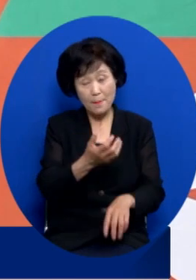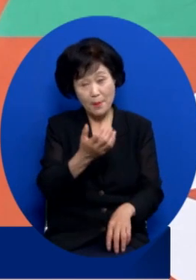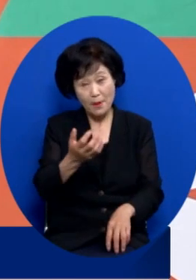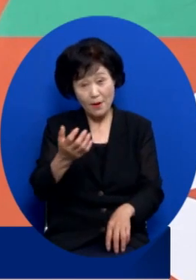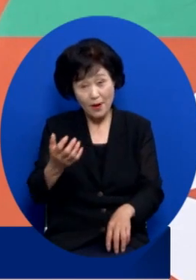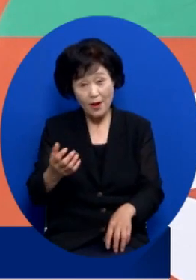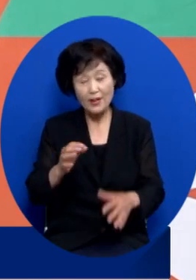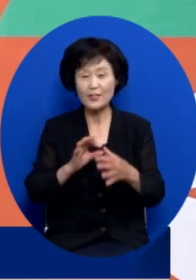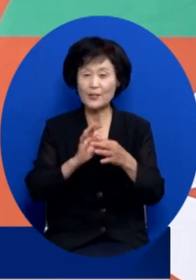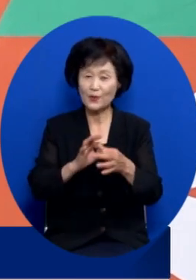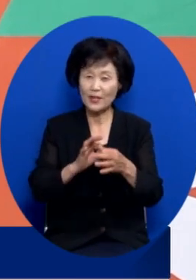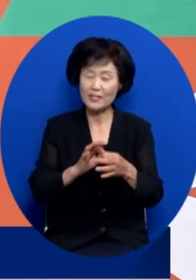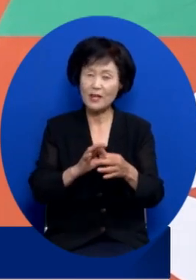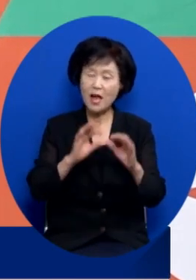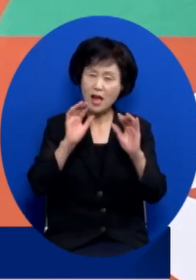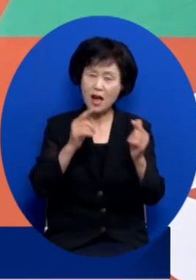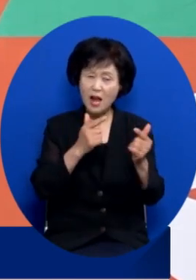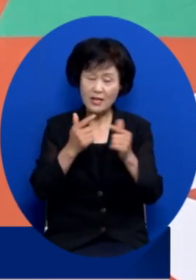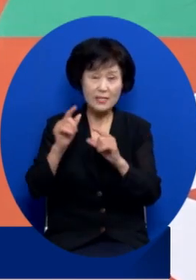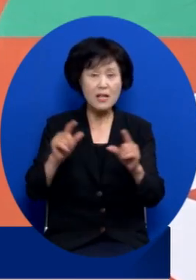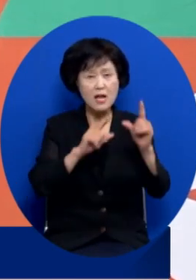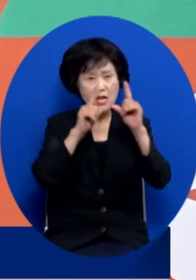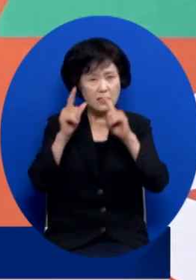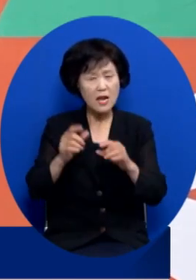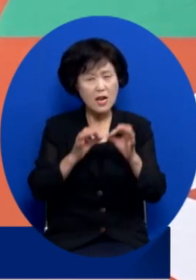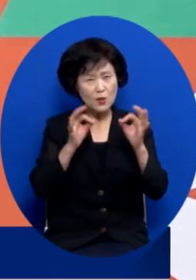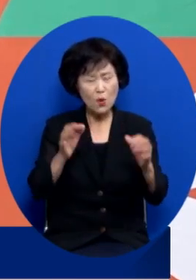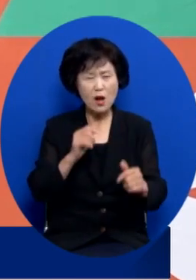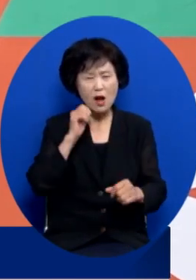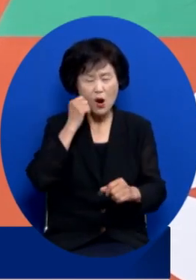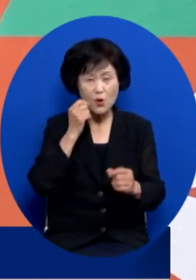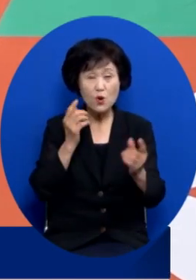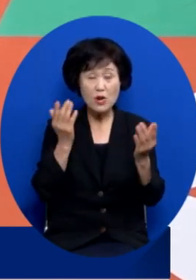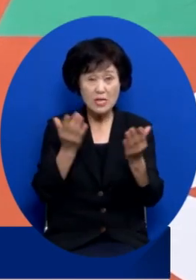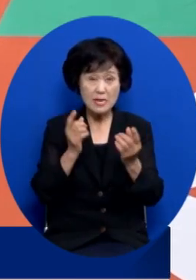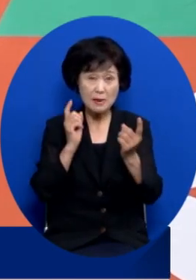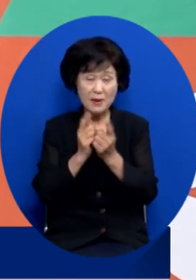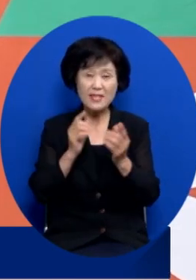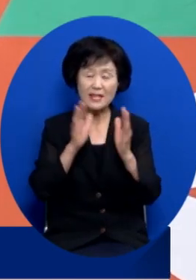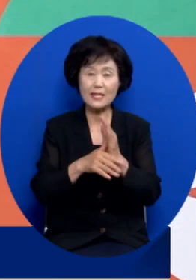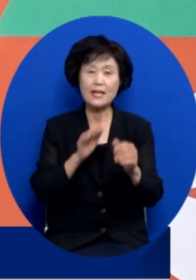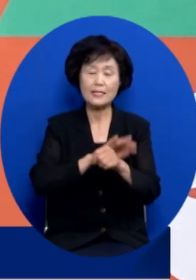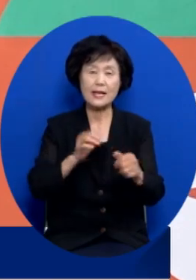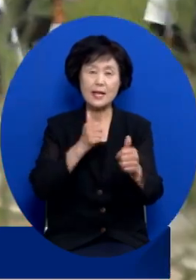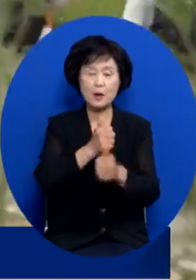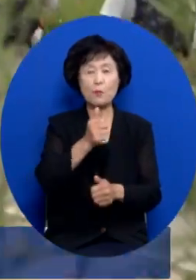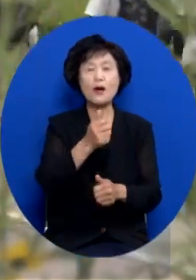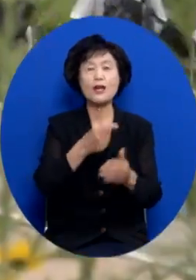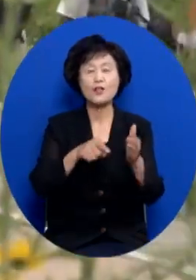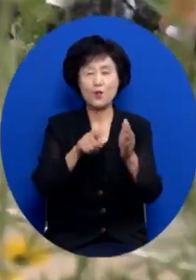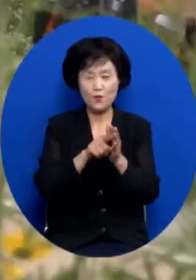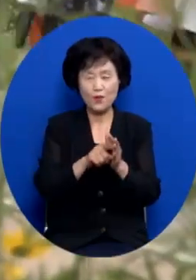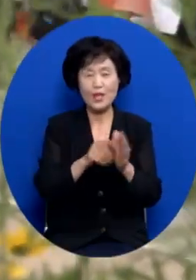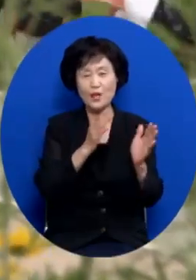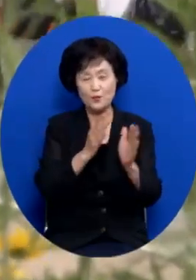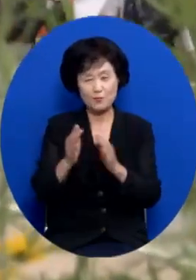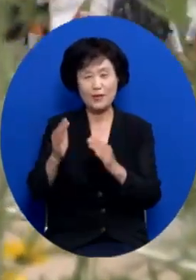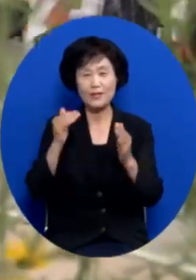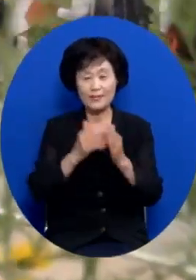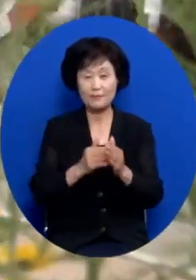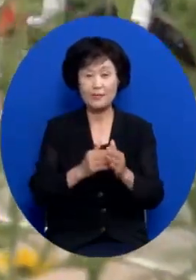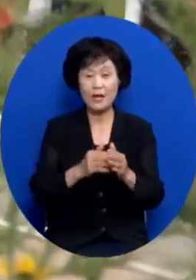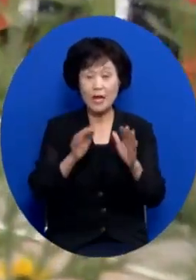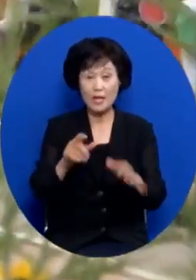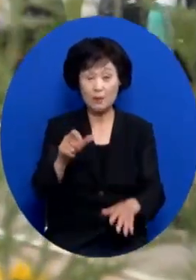살면서 만나는 어려움들을 잘 극복하고 이겨낼 수 있는 원동력이 되기를 기대하면서 준비하였습니다. 이번 국토대장정